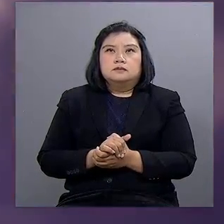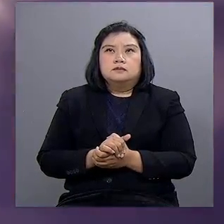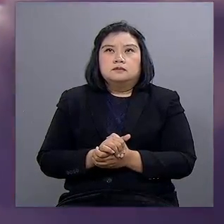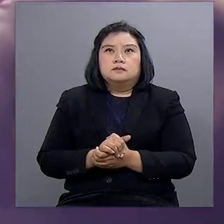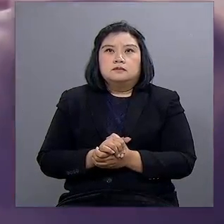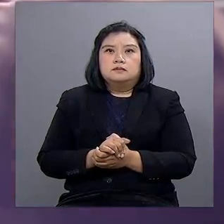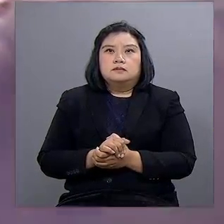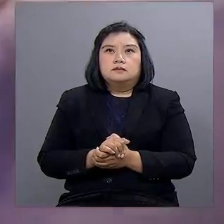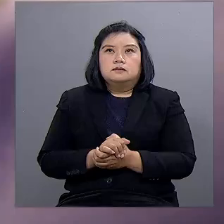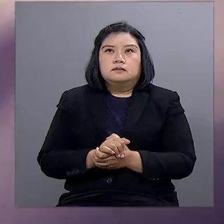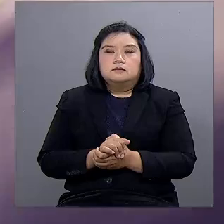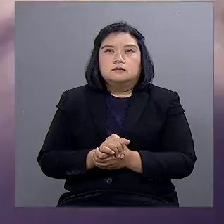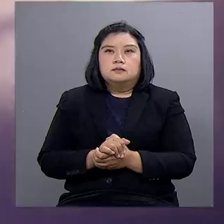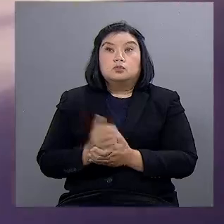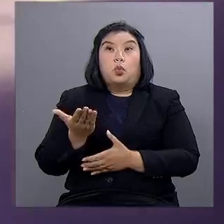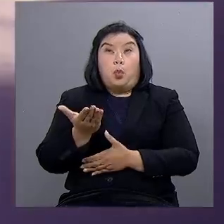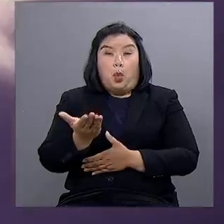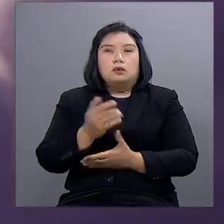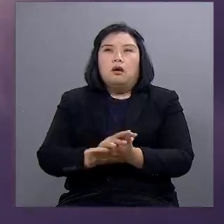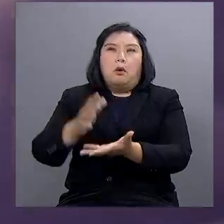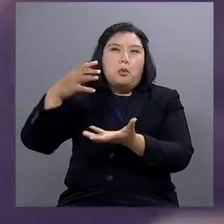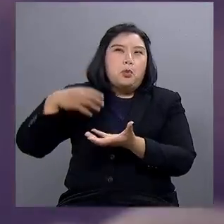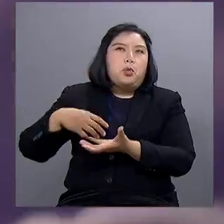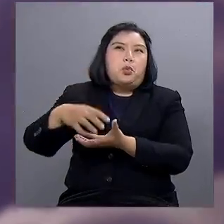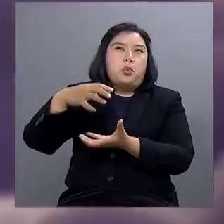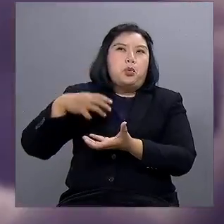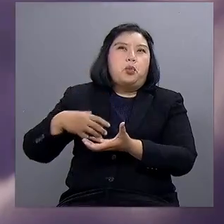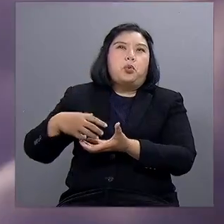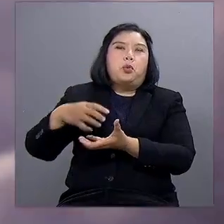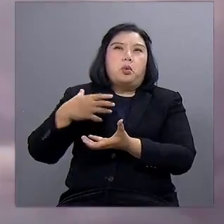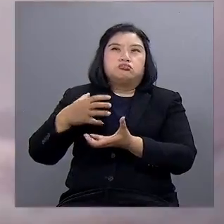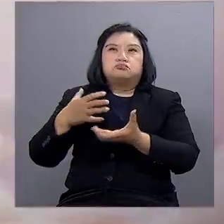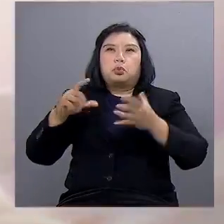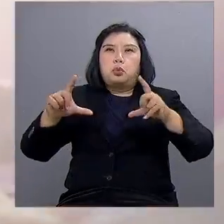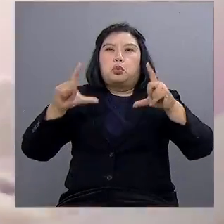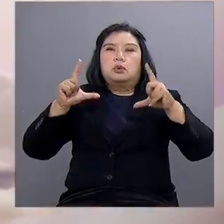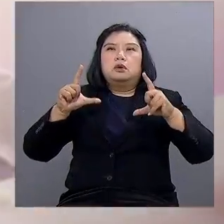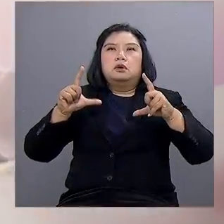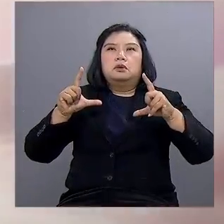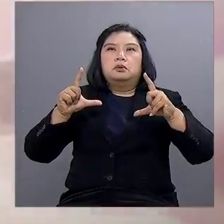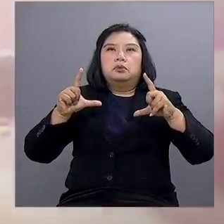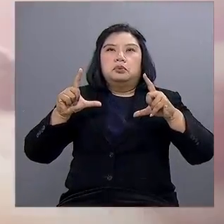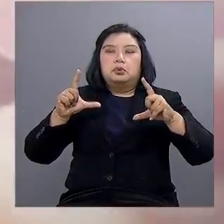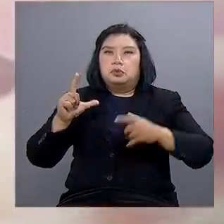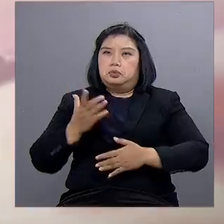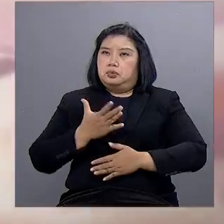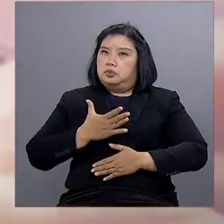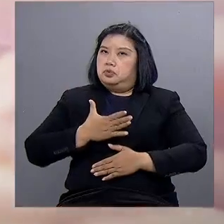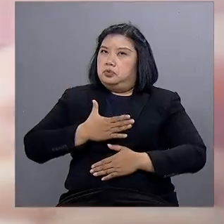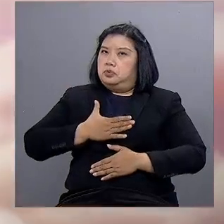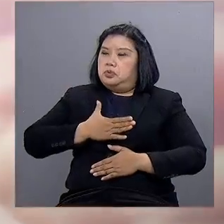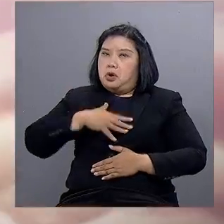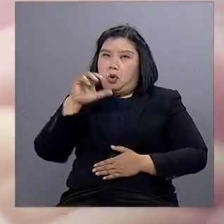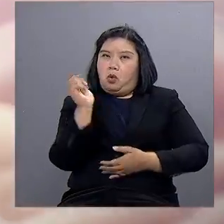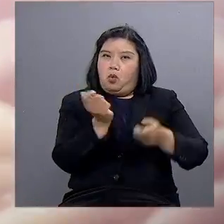และหนึ่งในตำนานเหล่านั้นมีเรื่องราวที่ยิ่งใหญ่อันกล่าวถึงการต่อสู้ระหว่างความดีงาม